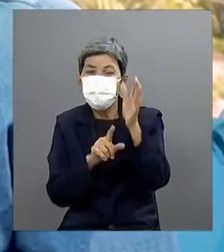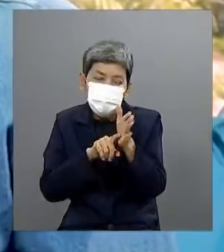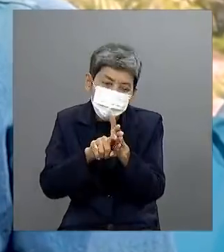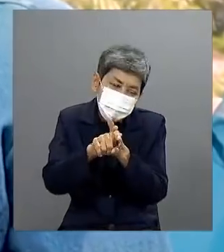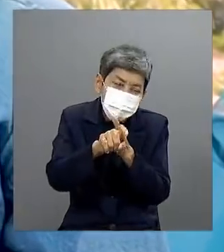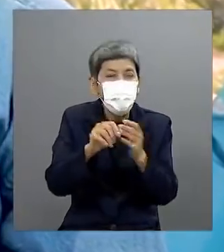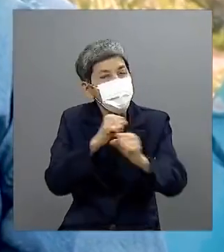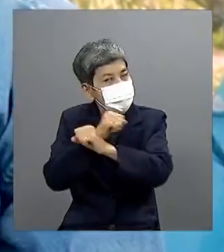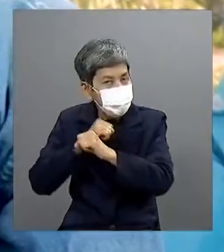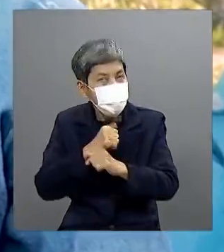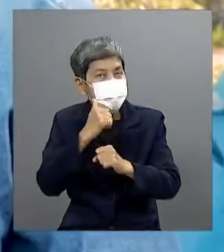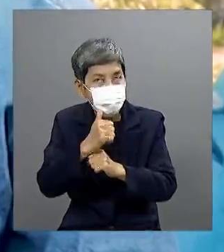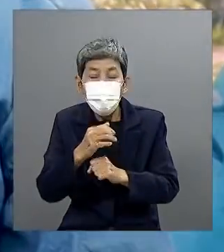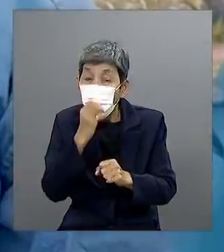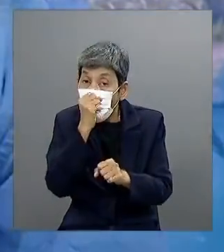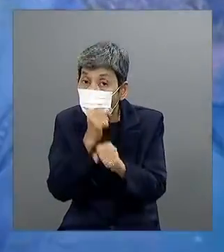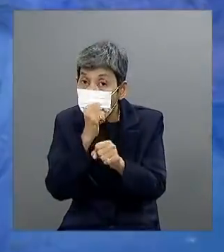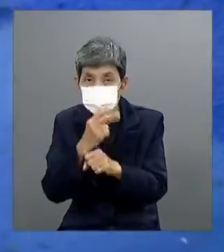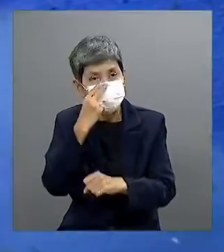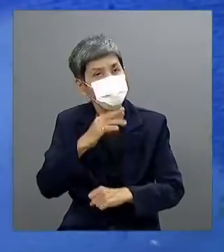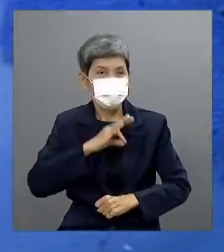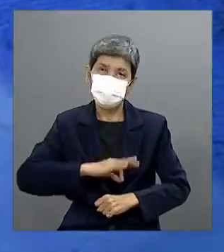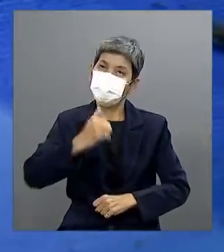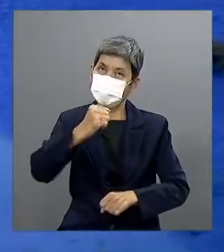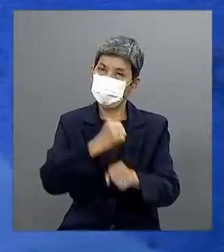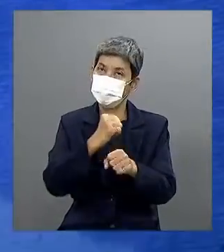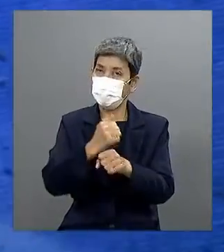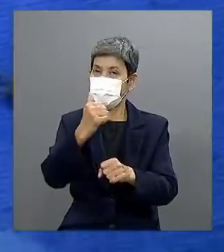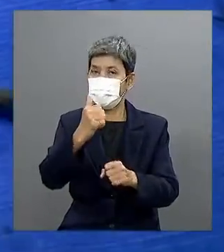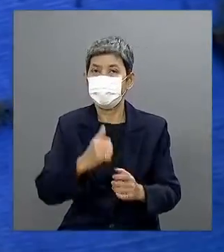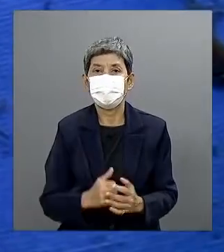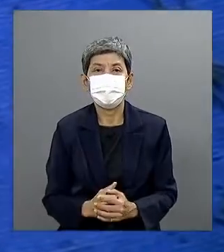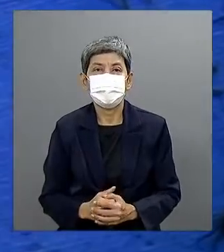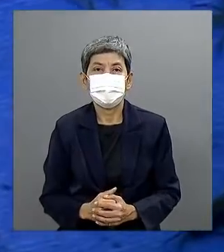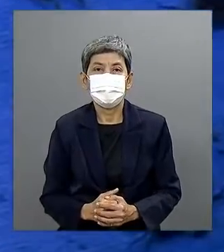นี้ยเราลองมาแล้วเราถือว่าโอเคดีเราใช้ได้